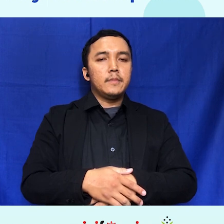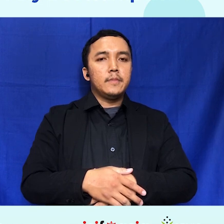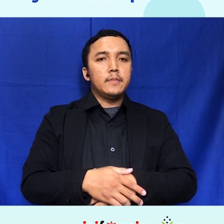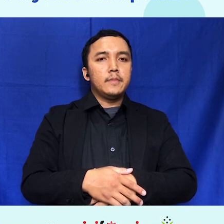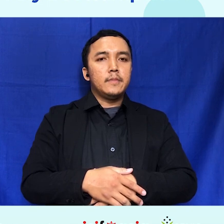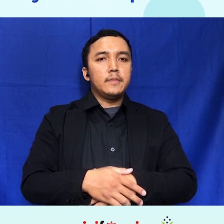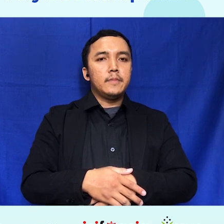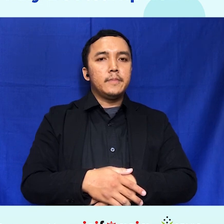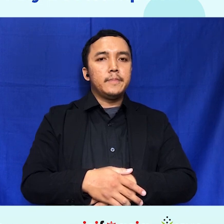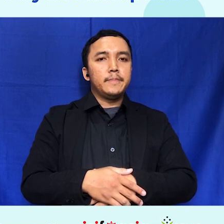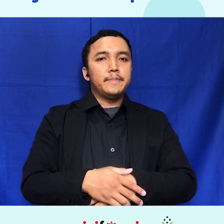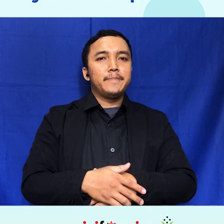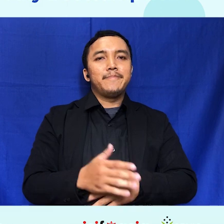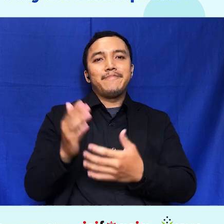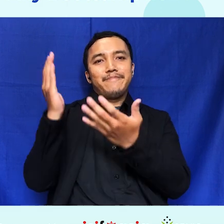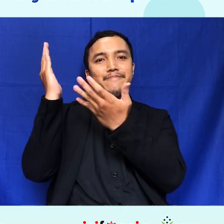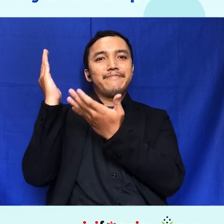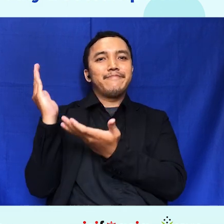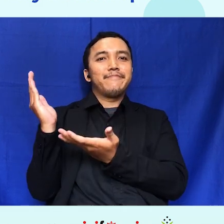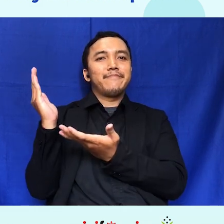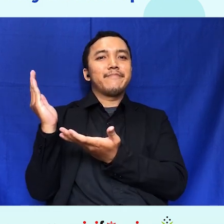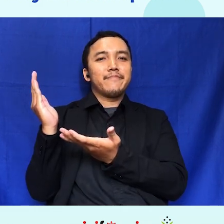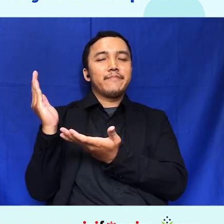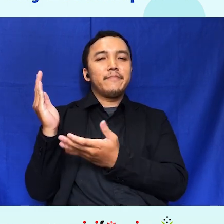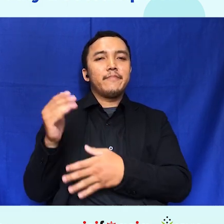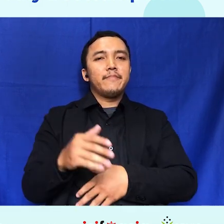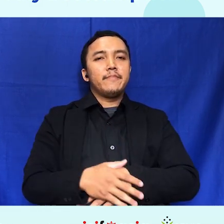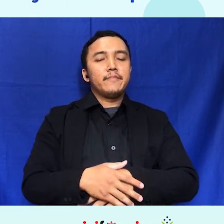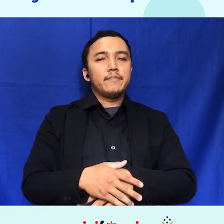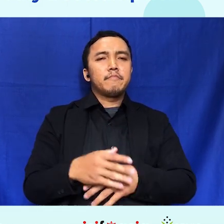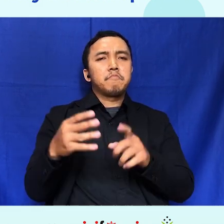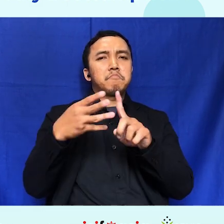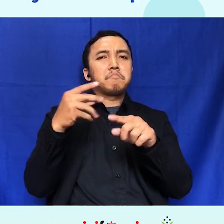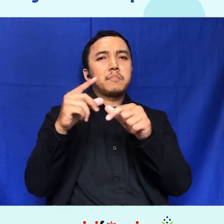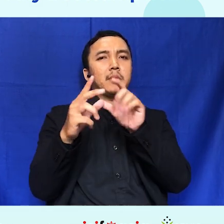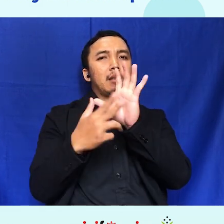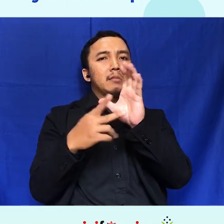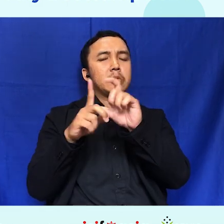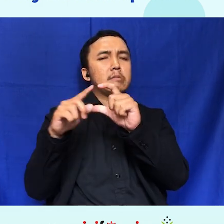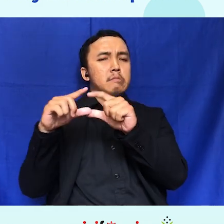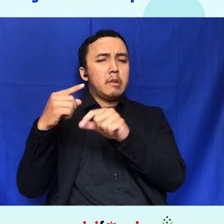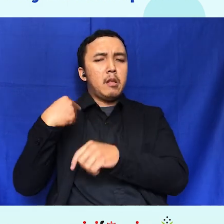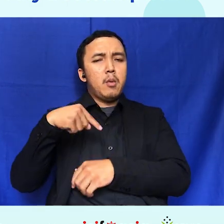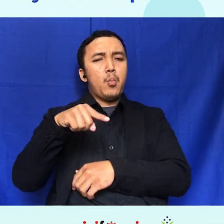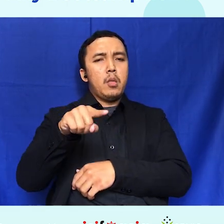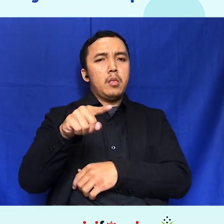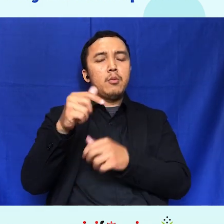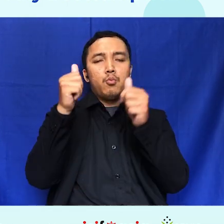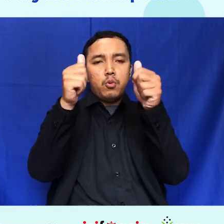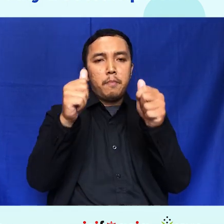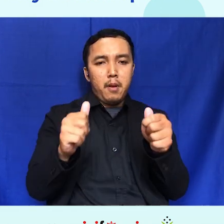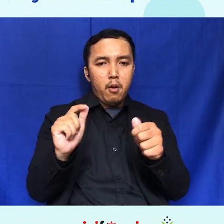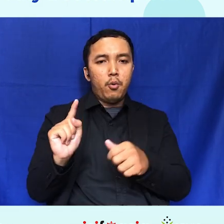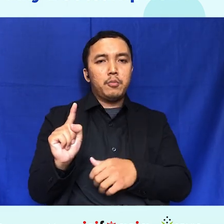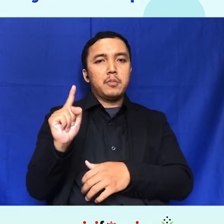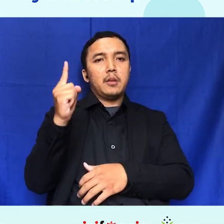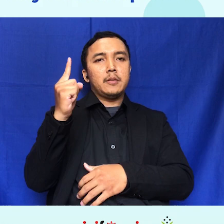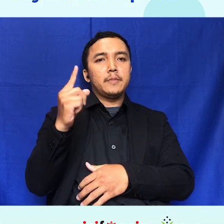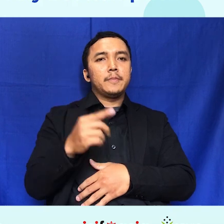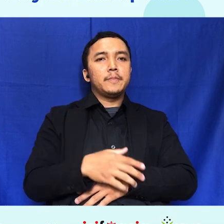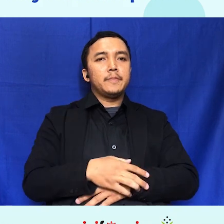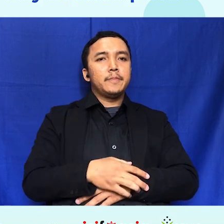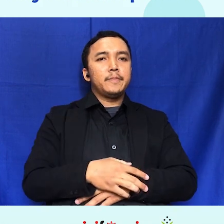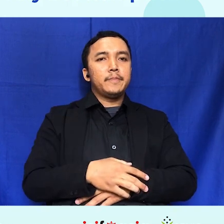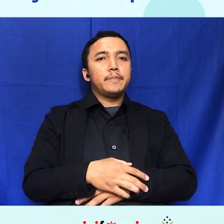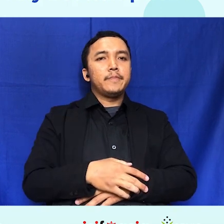Skill Academy, beranda. Klik kabel main landmark, hatching level 1 beranda. Beranda dokumen. Button lewati ke konten utama. Ke beranda visited link. Main navigation landmark list with 3